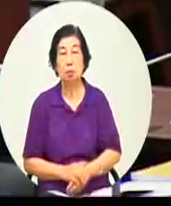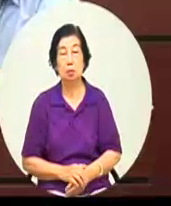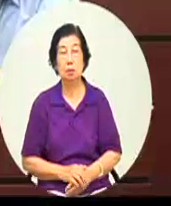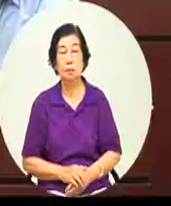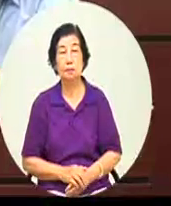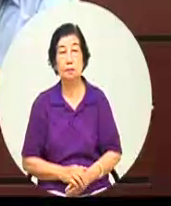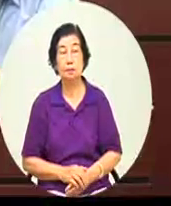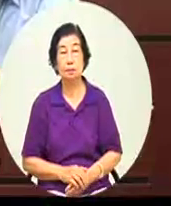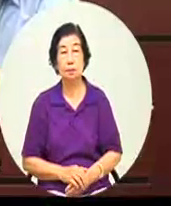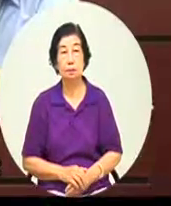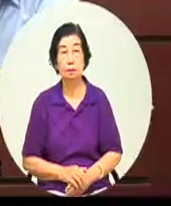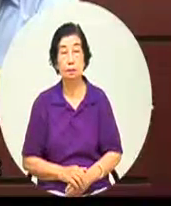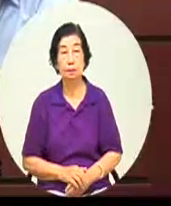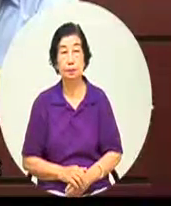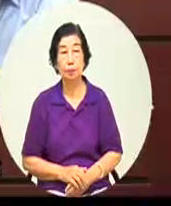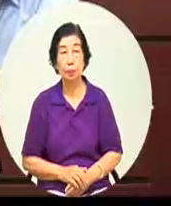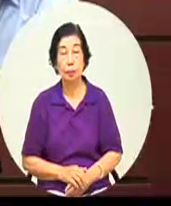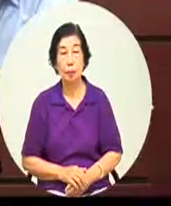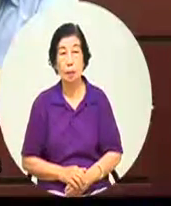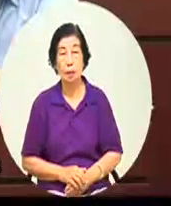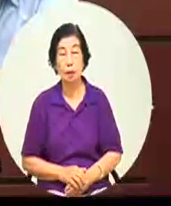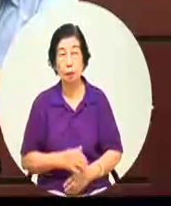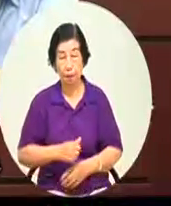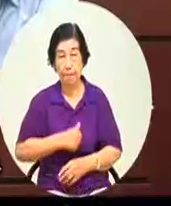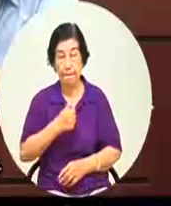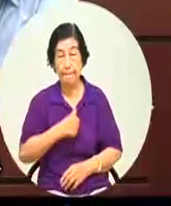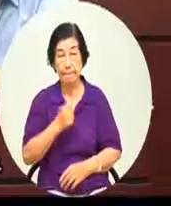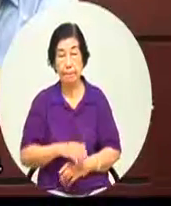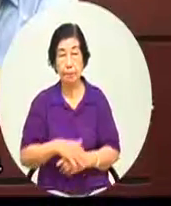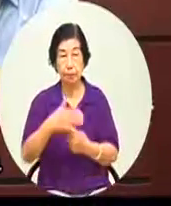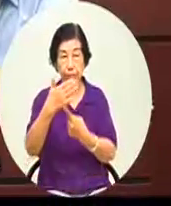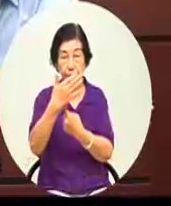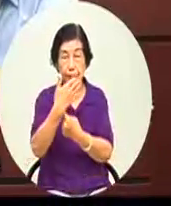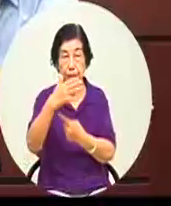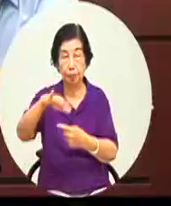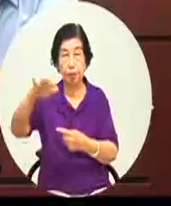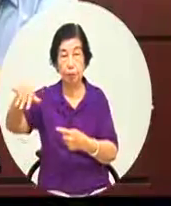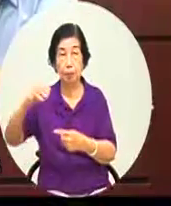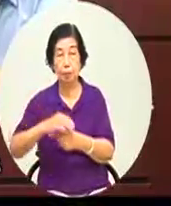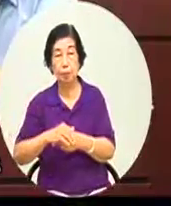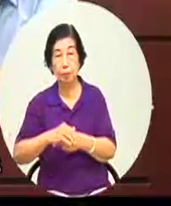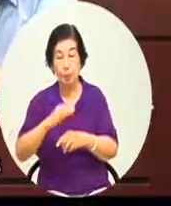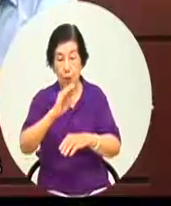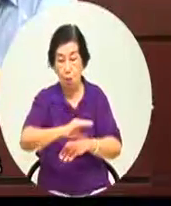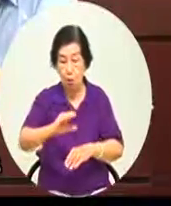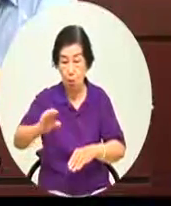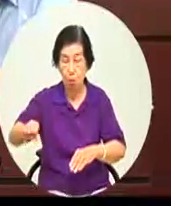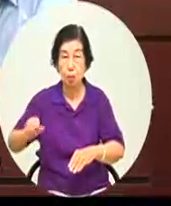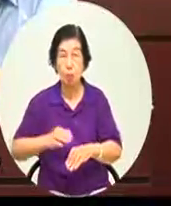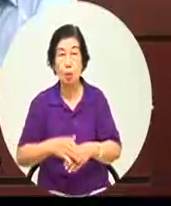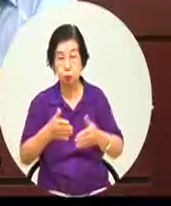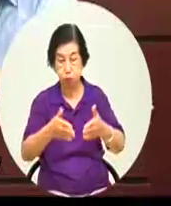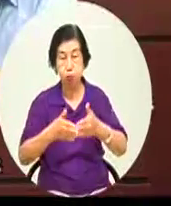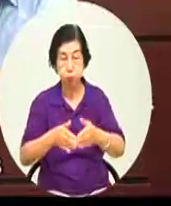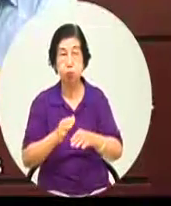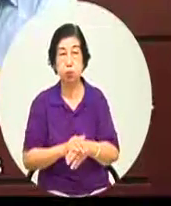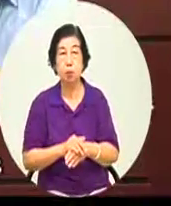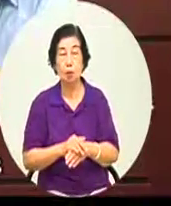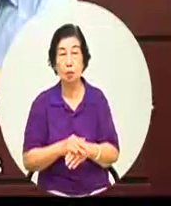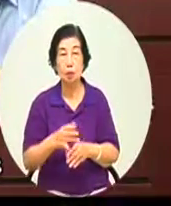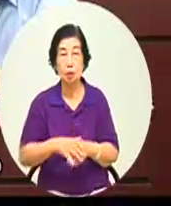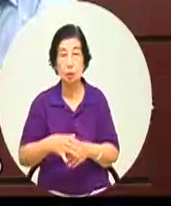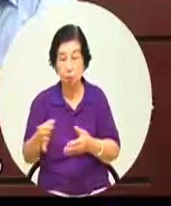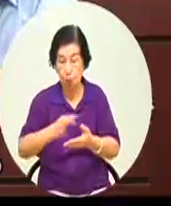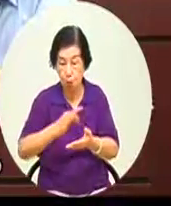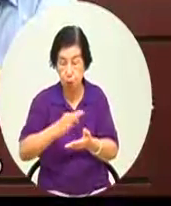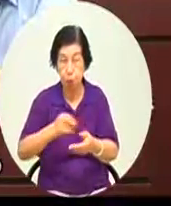谢谢林议员的关心嘛吼。确实，咱伫基山遐，若有即个停车的需求，当然，阮停车收费爱搁来加强吼。